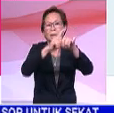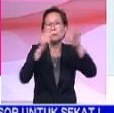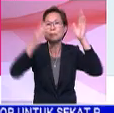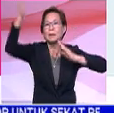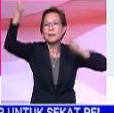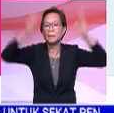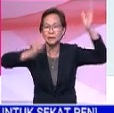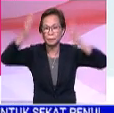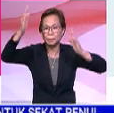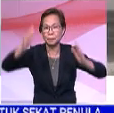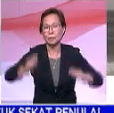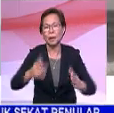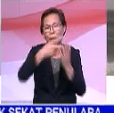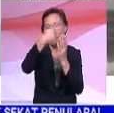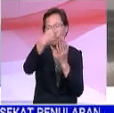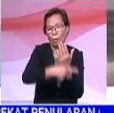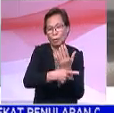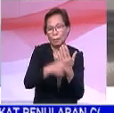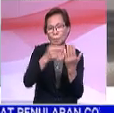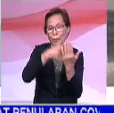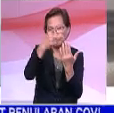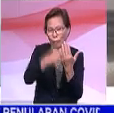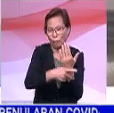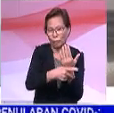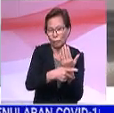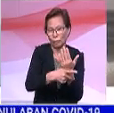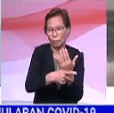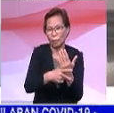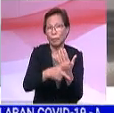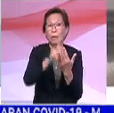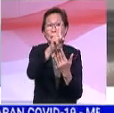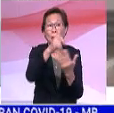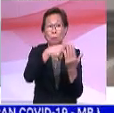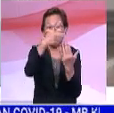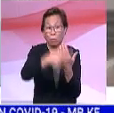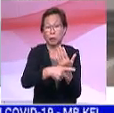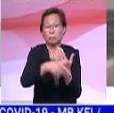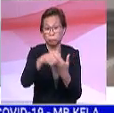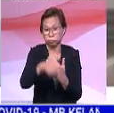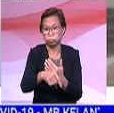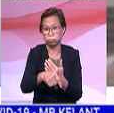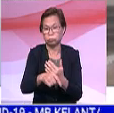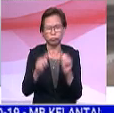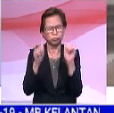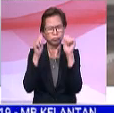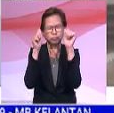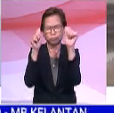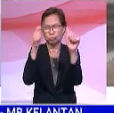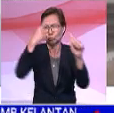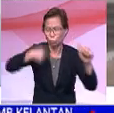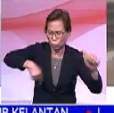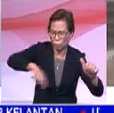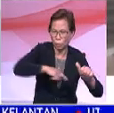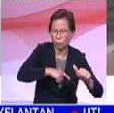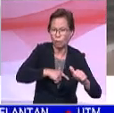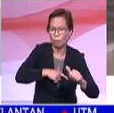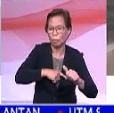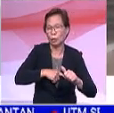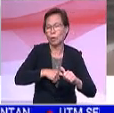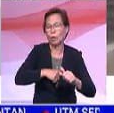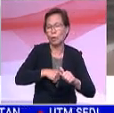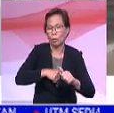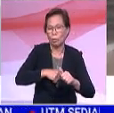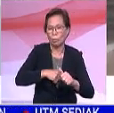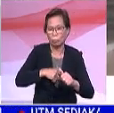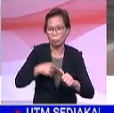Malaysia. Program ini adalah satu program yang sangat baik untuk kita bawa di Dun Lumadan